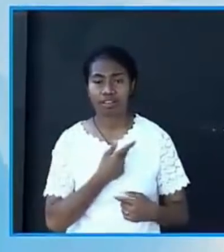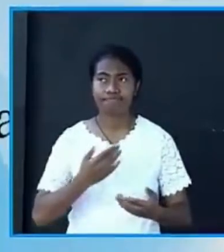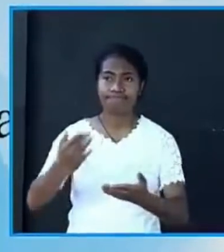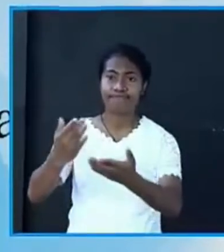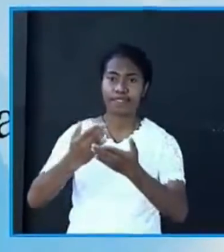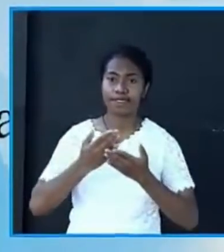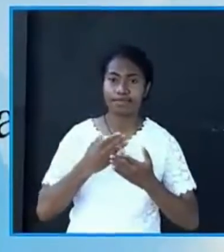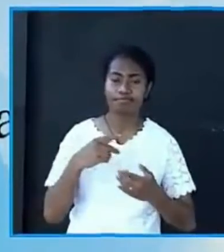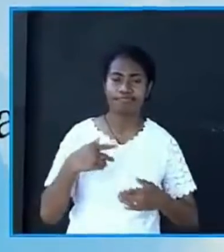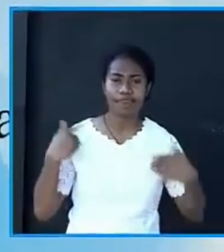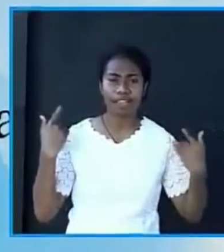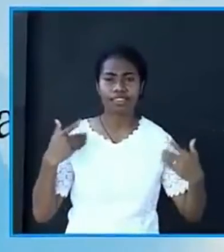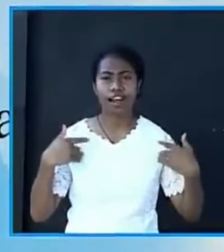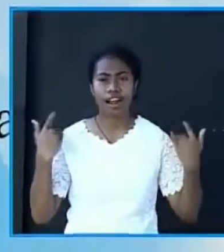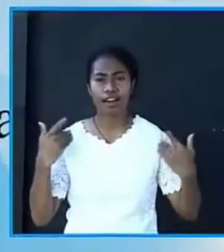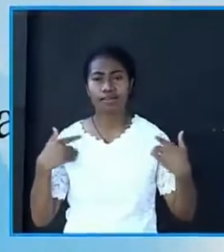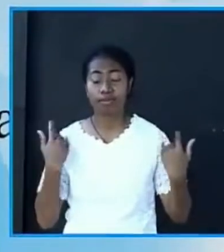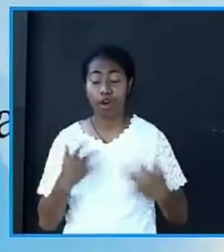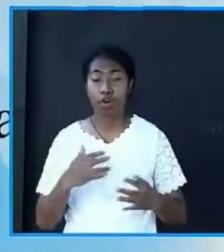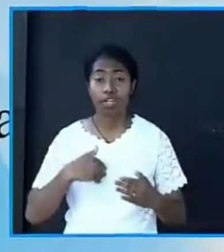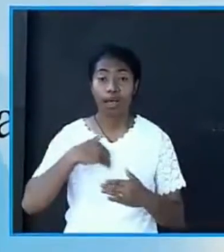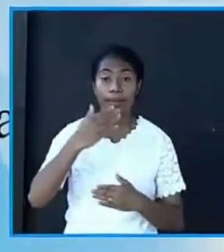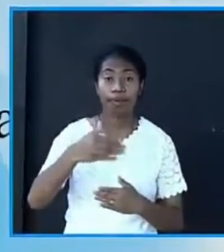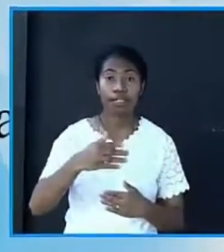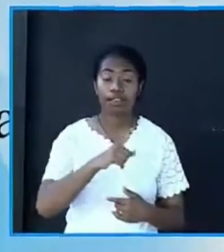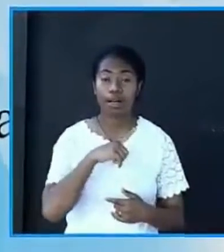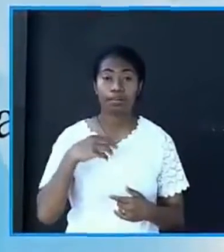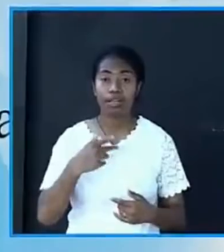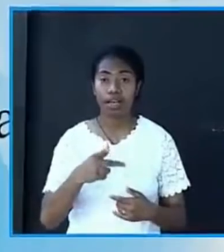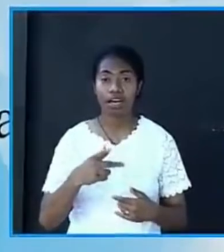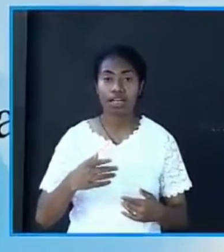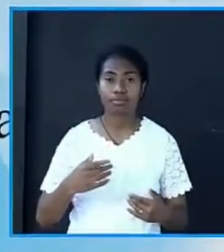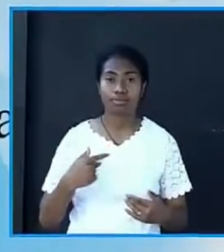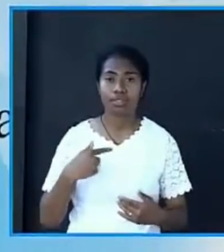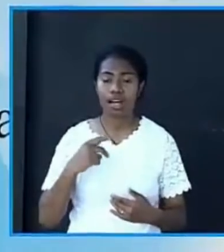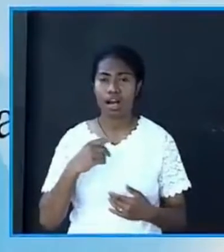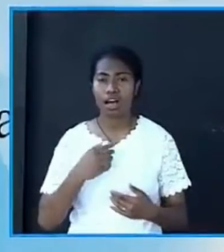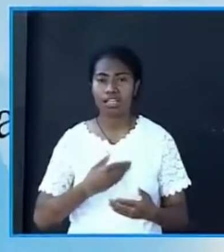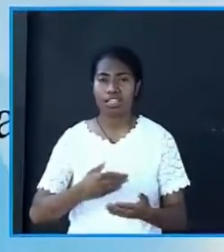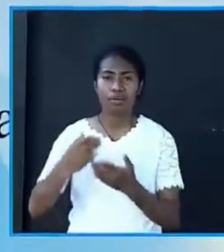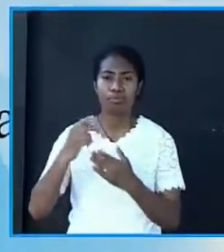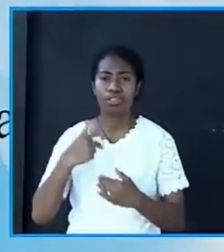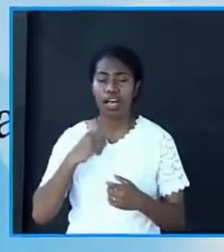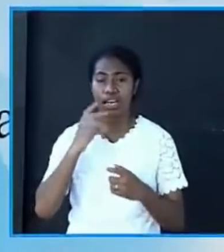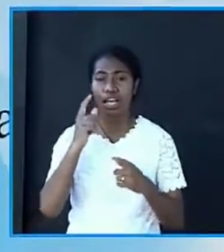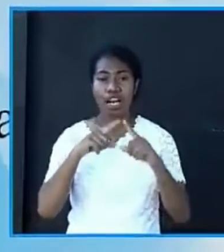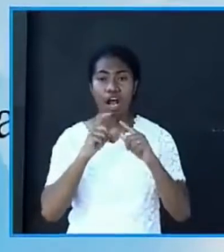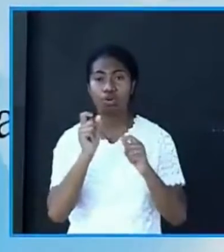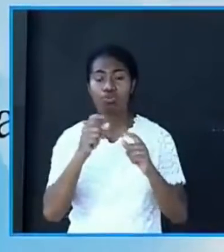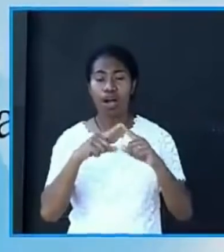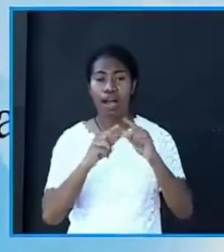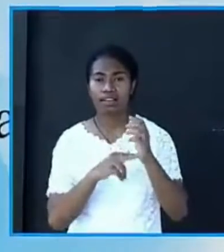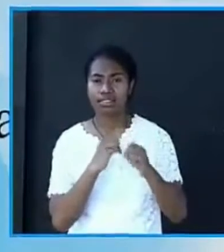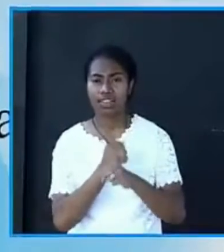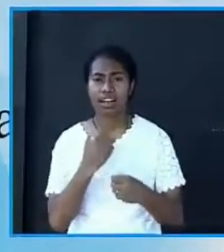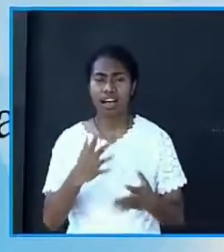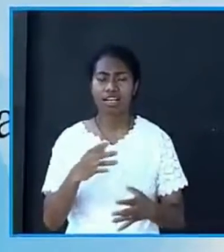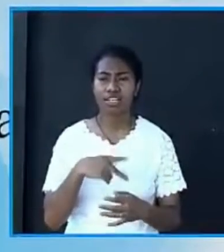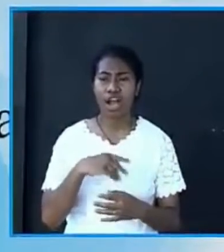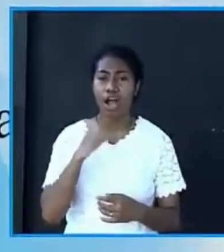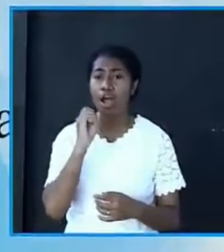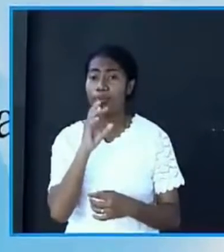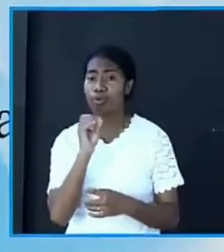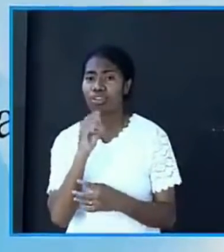menyambut kita dengan gembira kalau kita pergi terlalu lama dia akan menyambut dengan raungan seakan-akan dia memprotes Mengapa pergi begitu lama